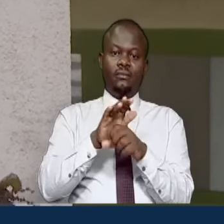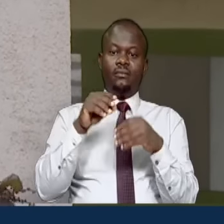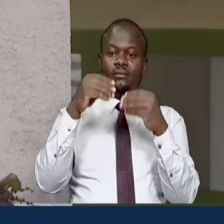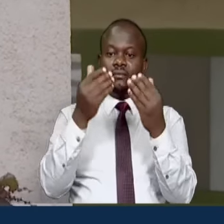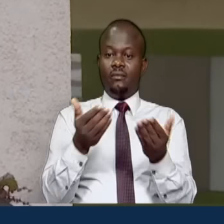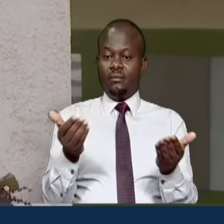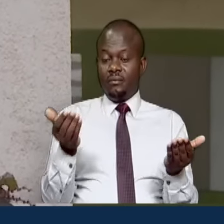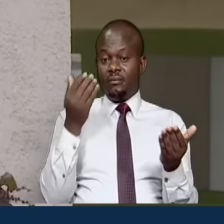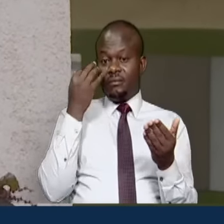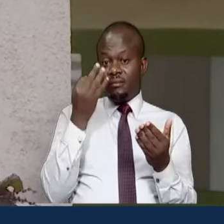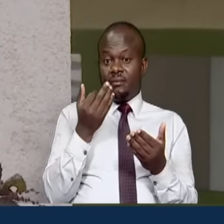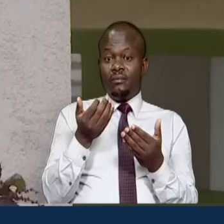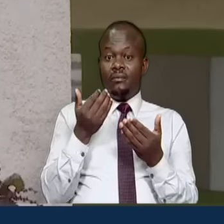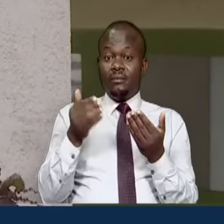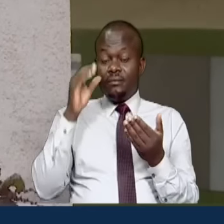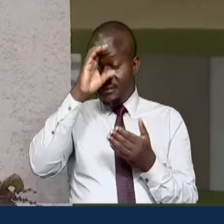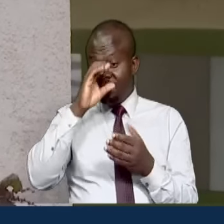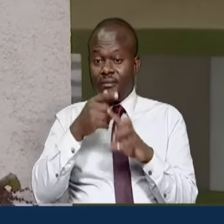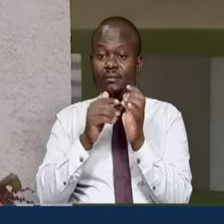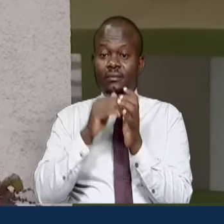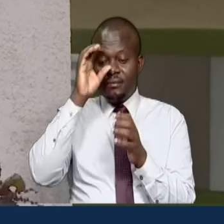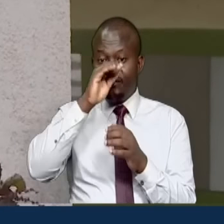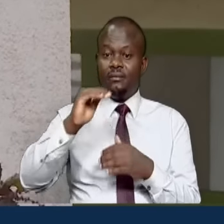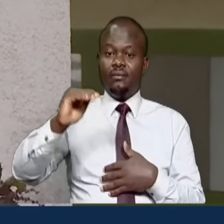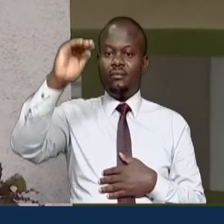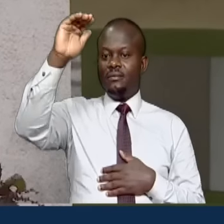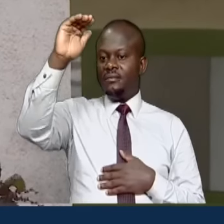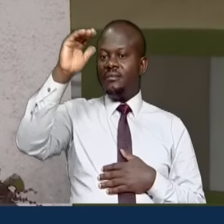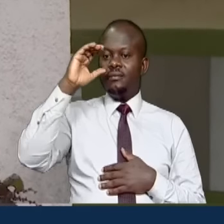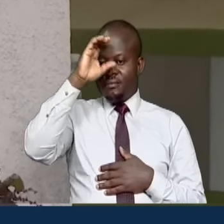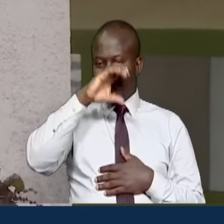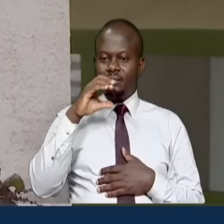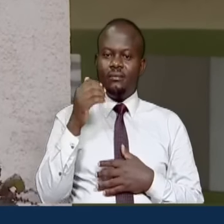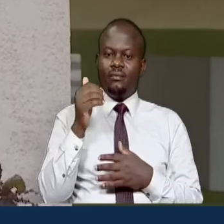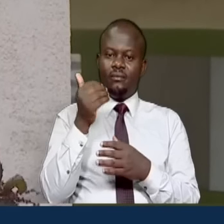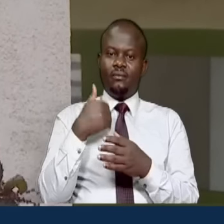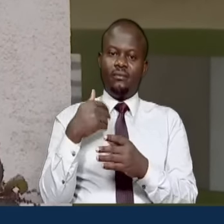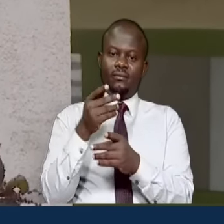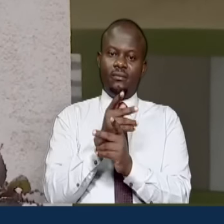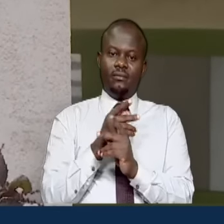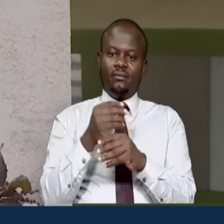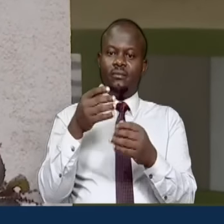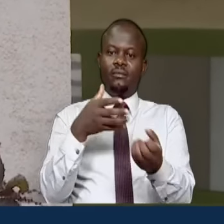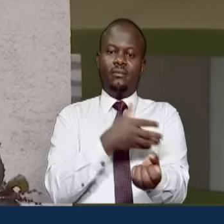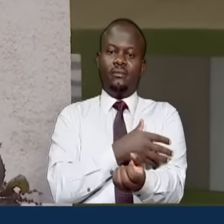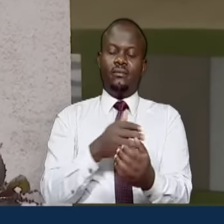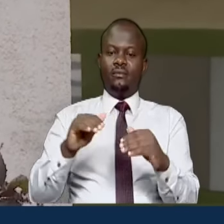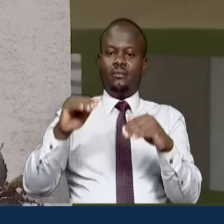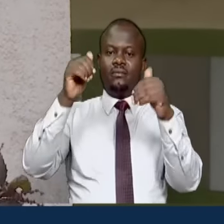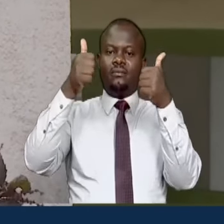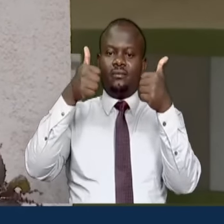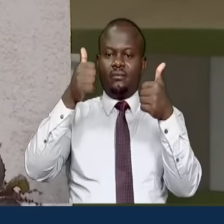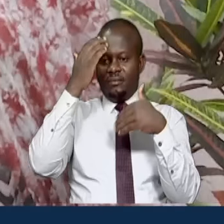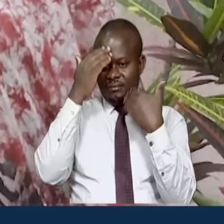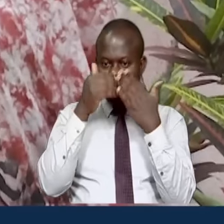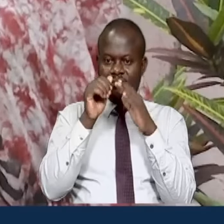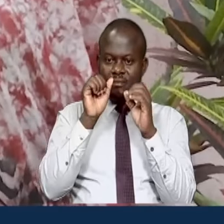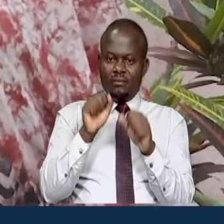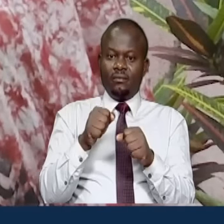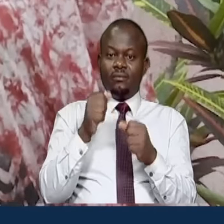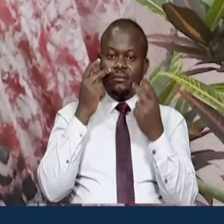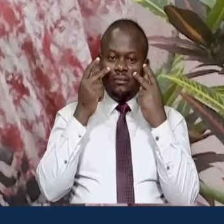iyo yihigiyeho niko bajya bavuga ariko uhiga ukuze uhiga ufite uwakwitayeho akaguha imbaraga no gukura neza ngo uzabashe guhiga nawe